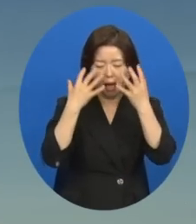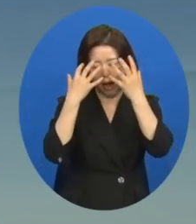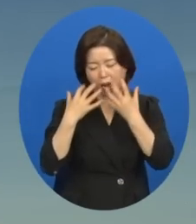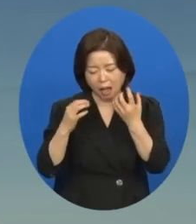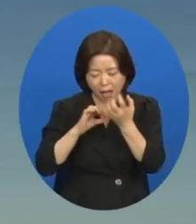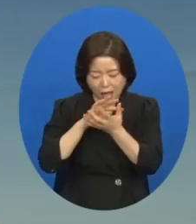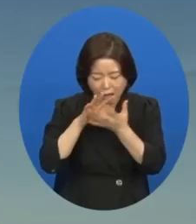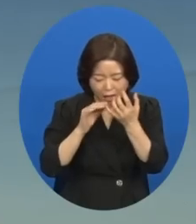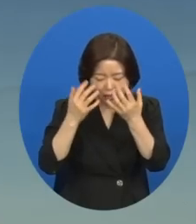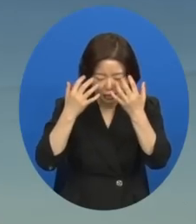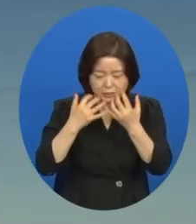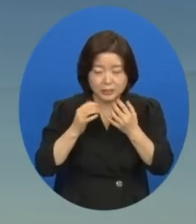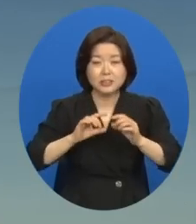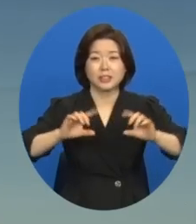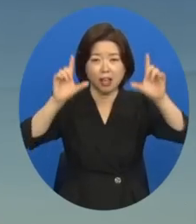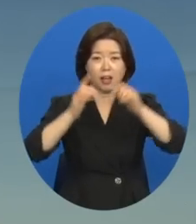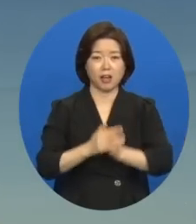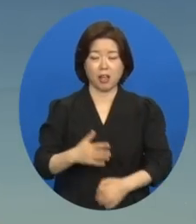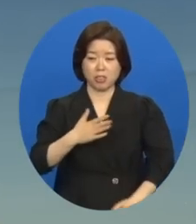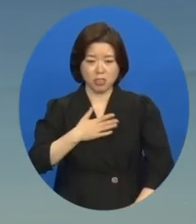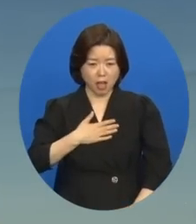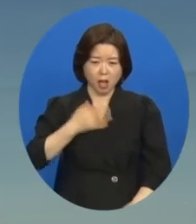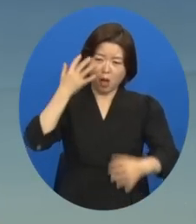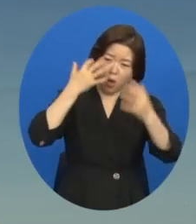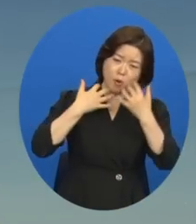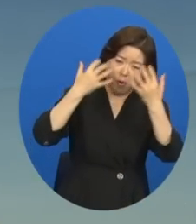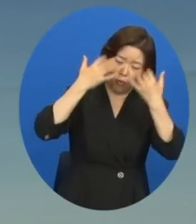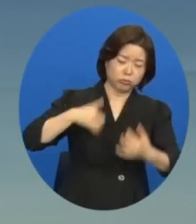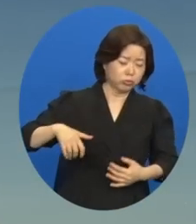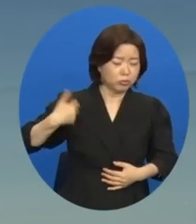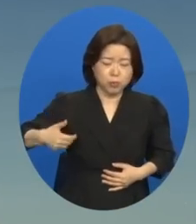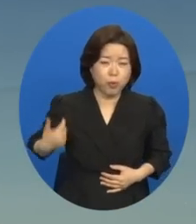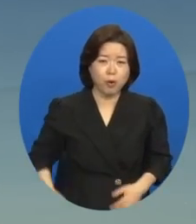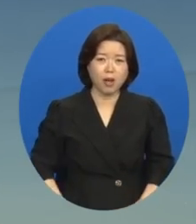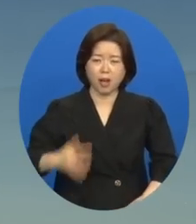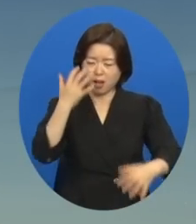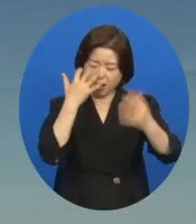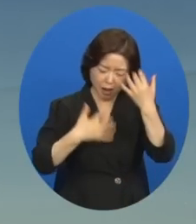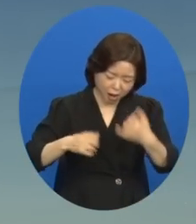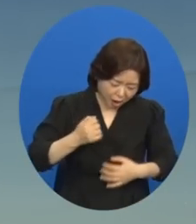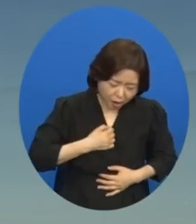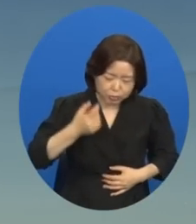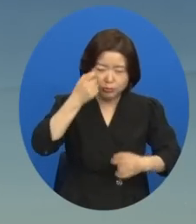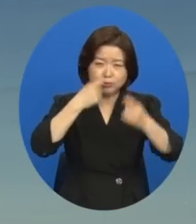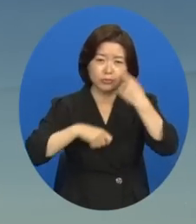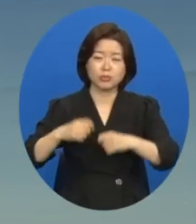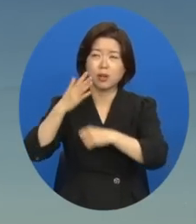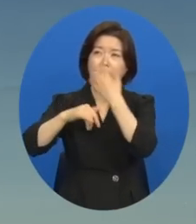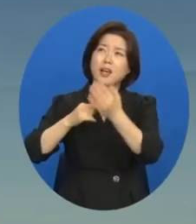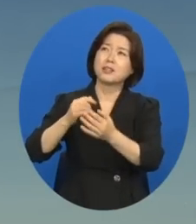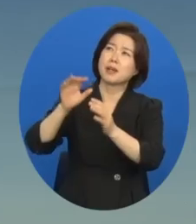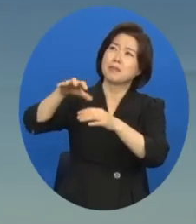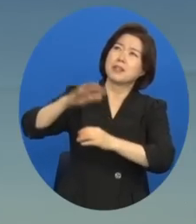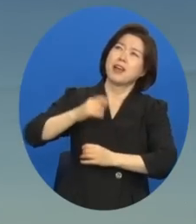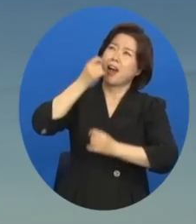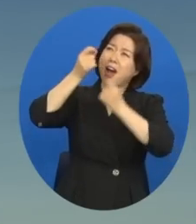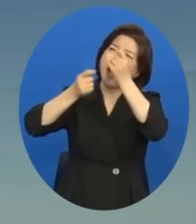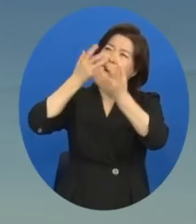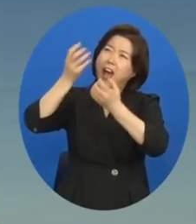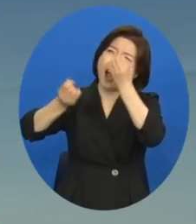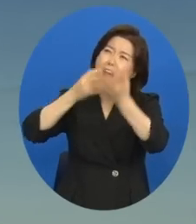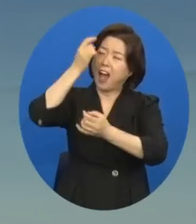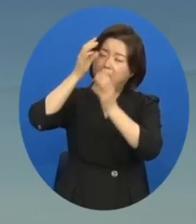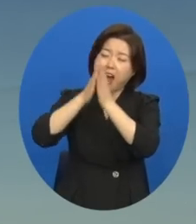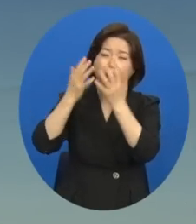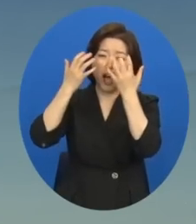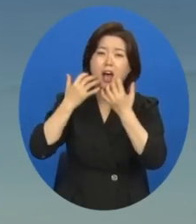그날, 내가 나도 왜 그렇게 우는지 모르도록 통곡하고 울고 하나님께 오열했던 그날, 왜